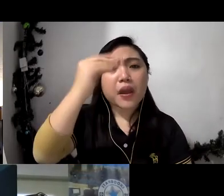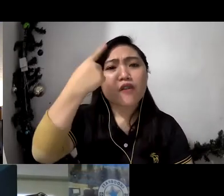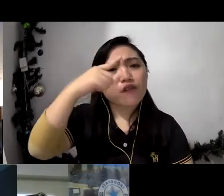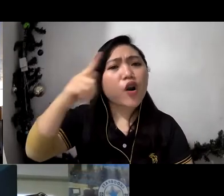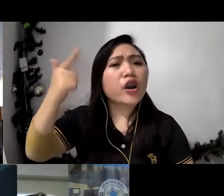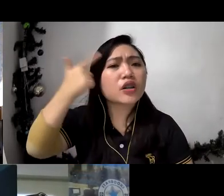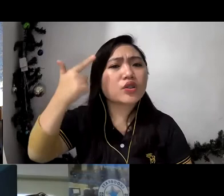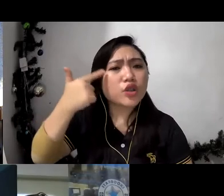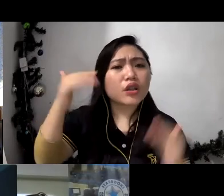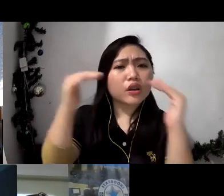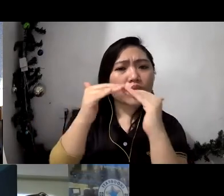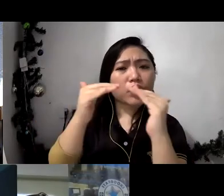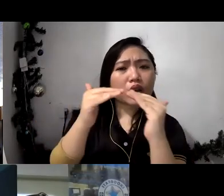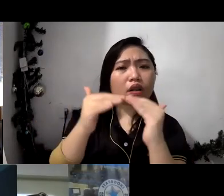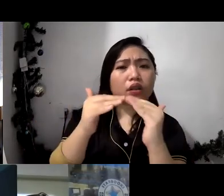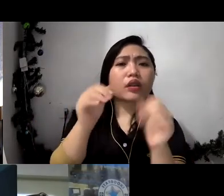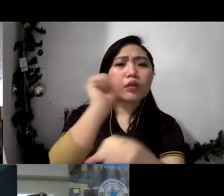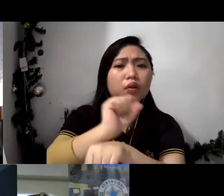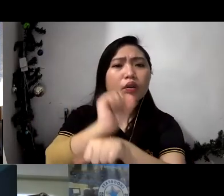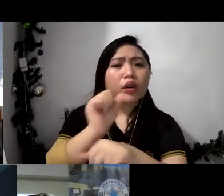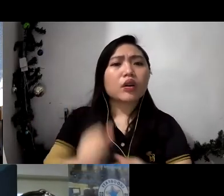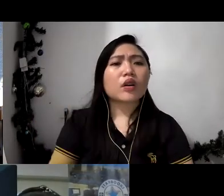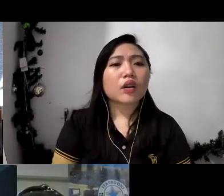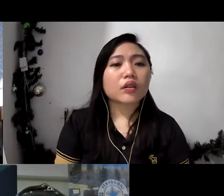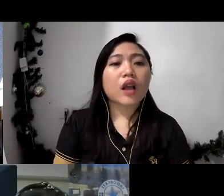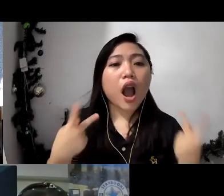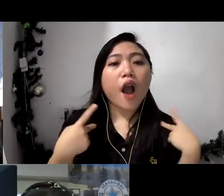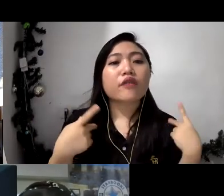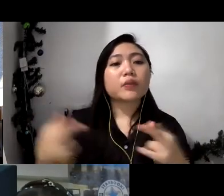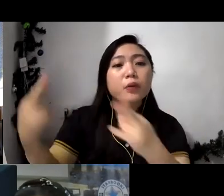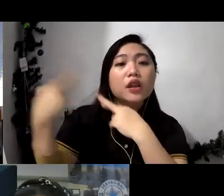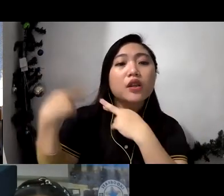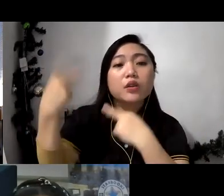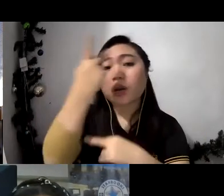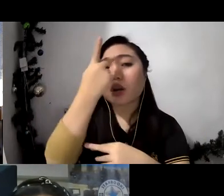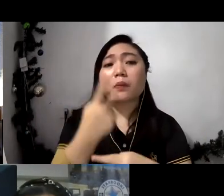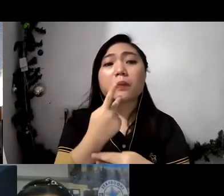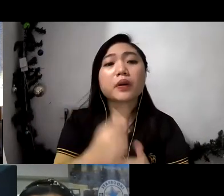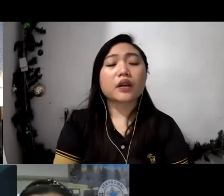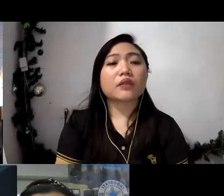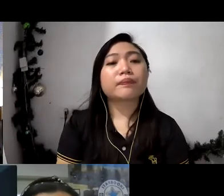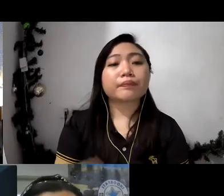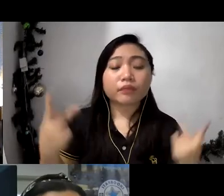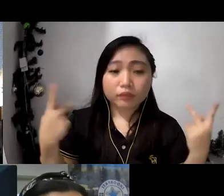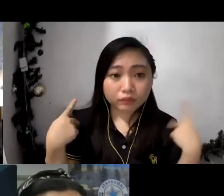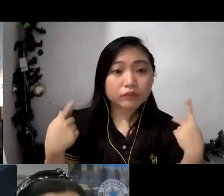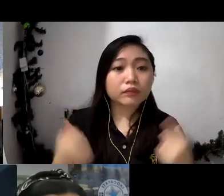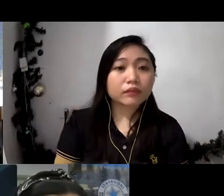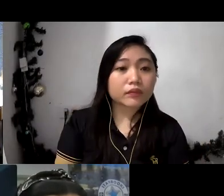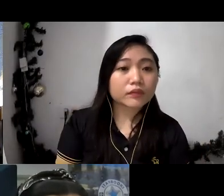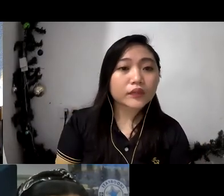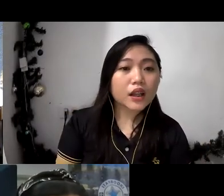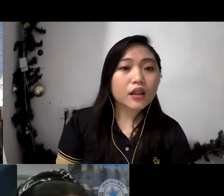equality work, no? Paano natin sila meron po tayong Responsible Parenthood Act, no? So we have that kind, no? We campaigned,